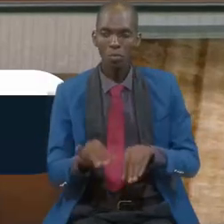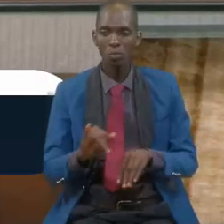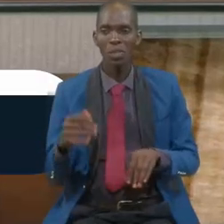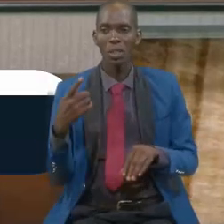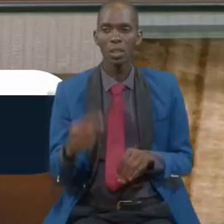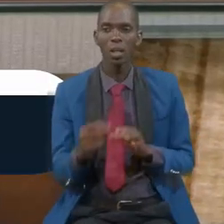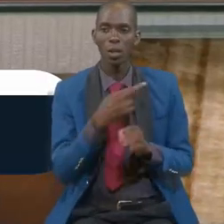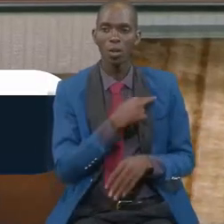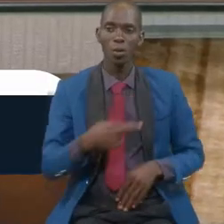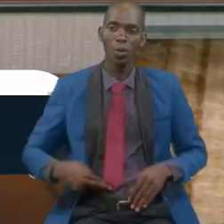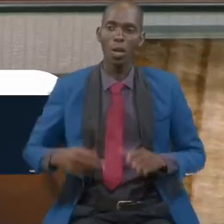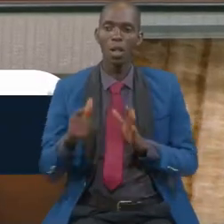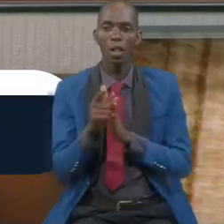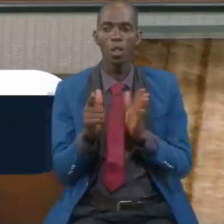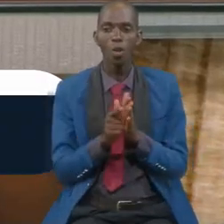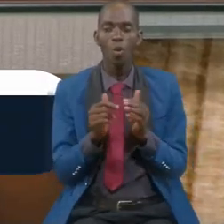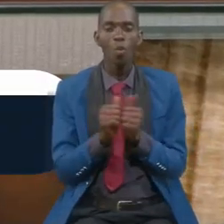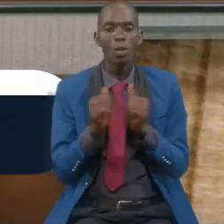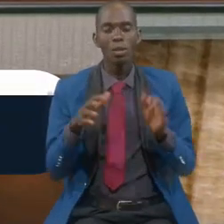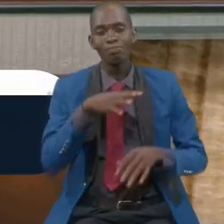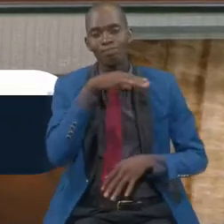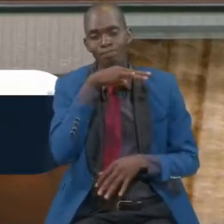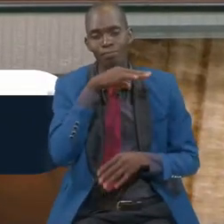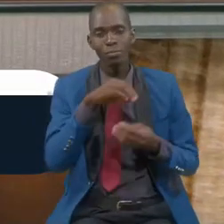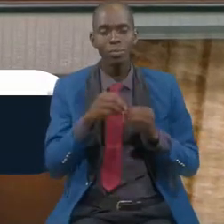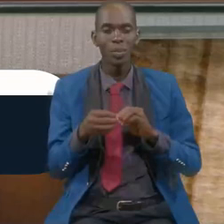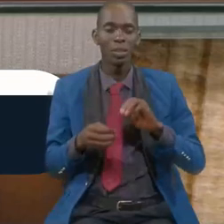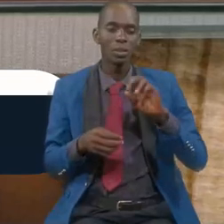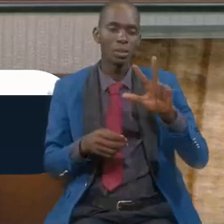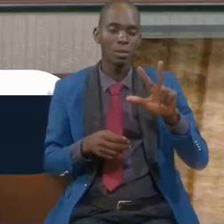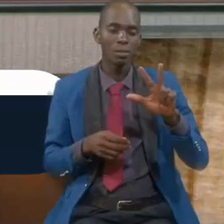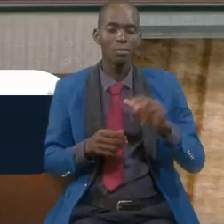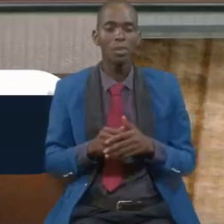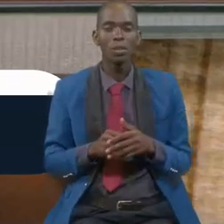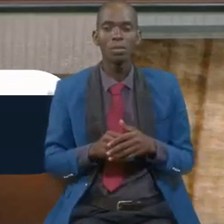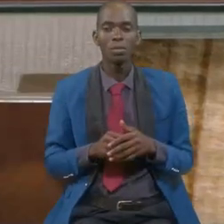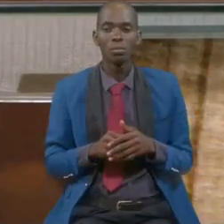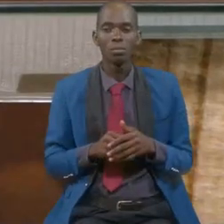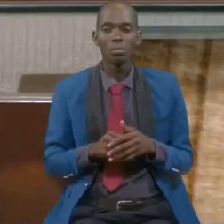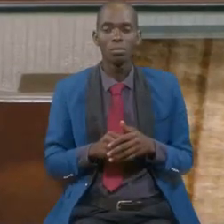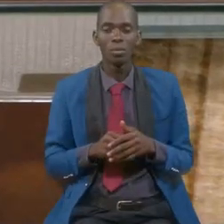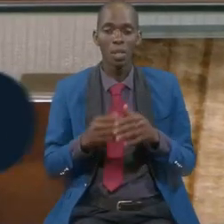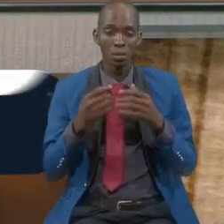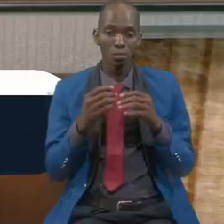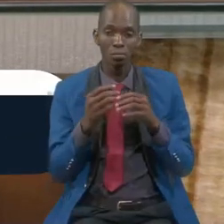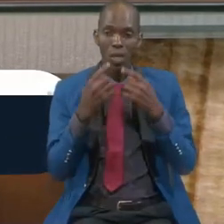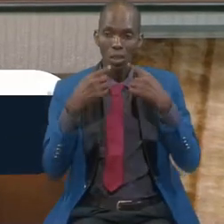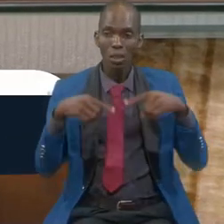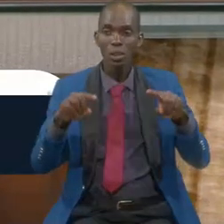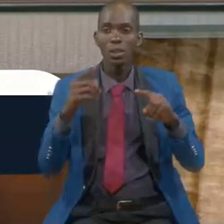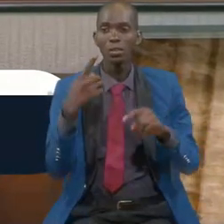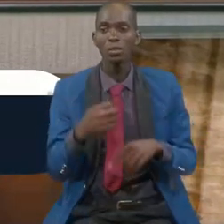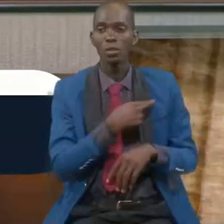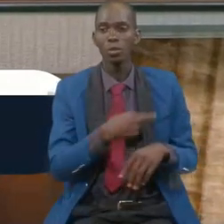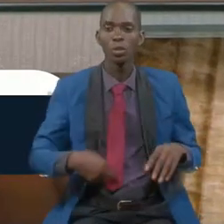Exécuter ou accomplir la loi royale sans souillure. 3. Proclamer la loi